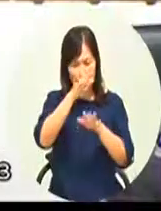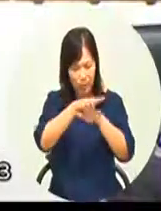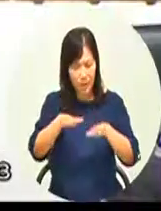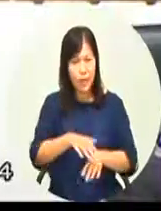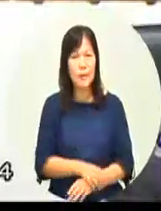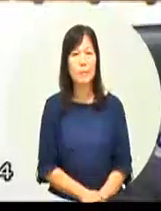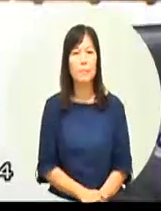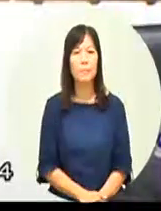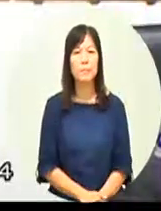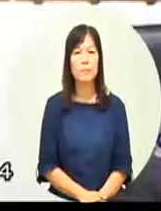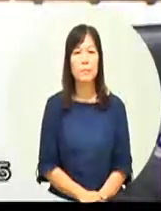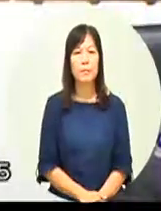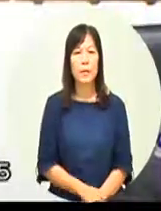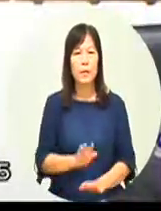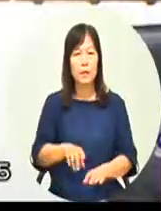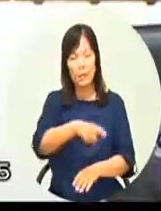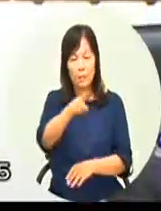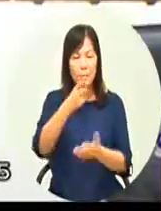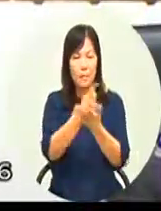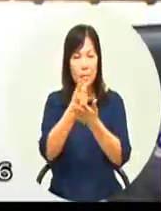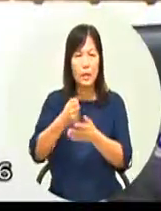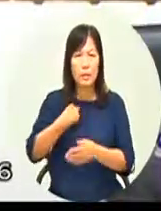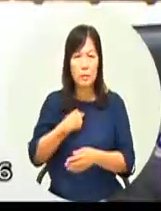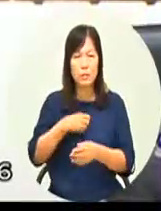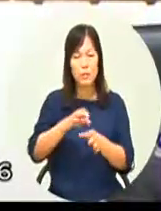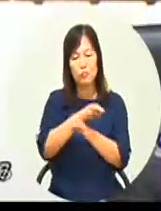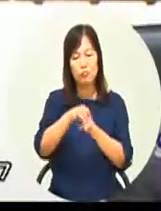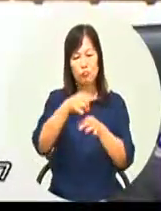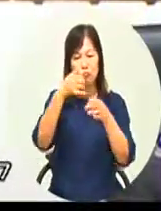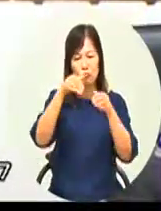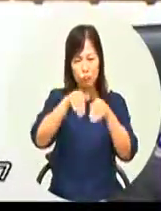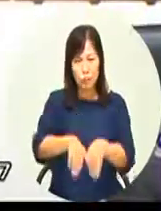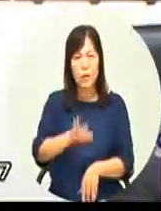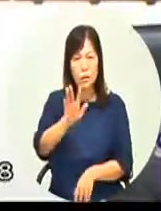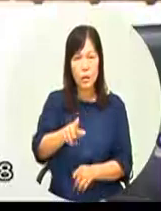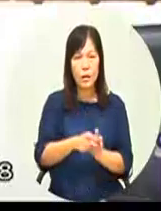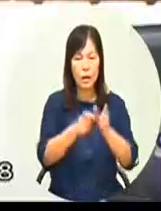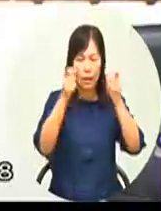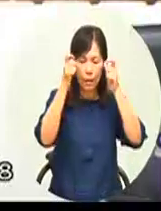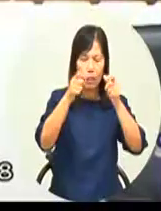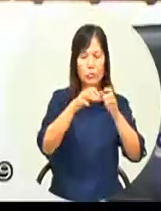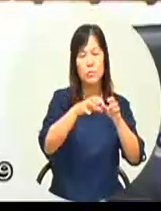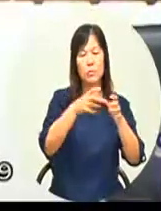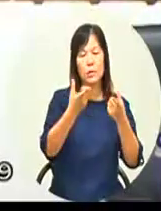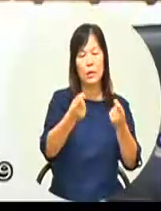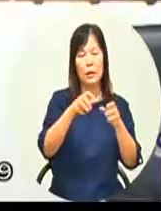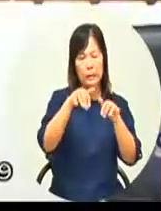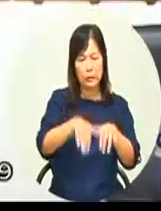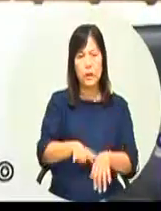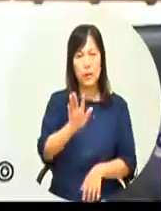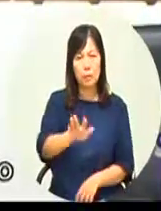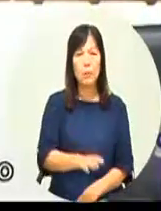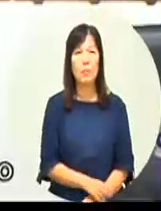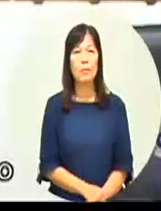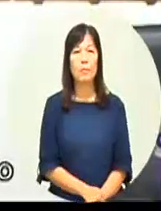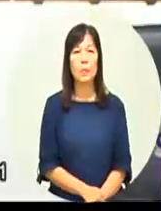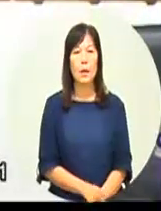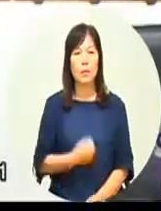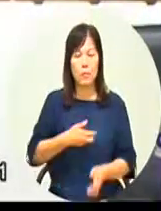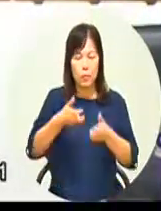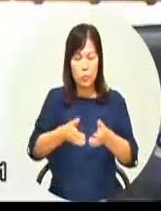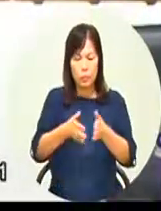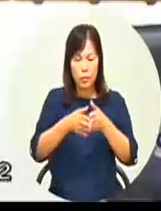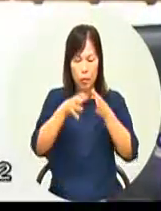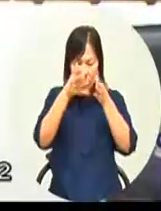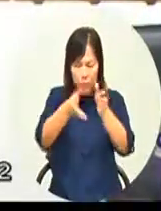实现在大家都知道说现在景气不好，所以我们高雄的产业也不好，所以大家都会把重点放在我们的